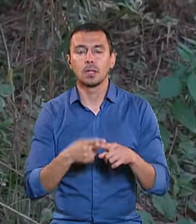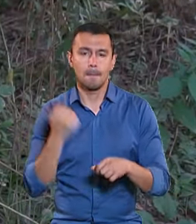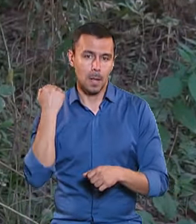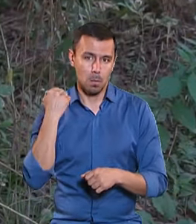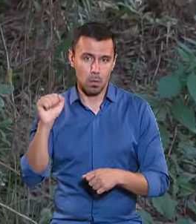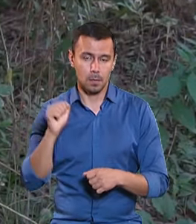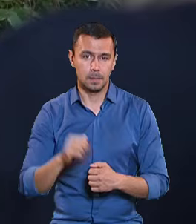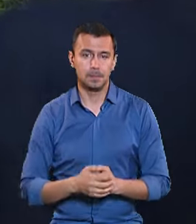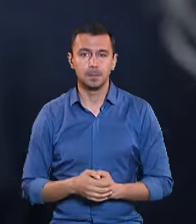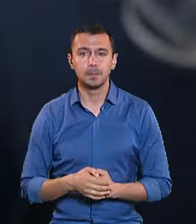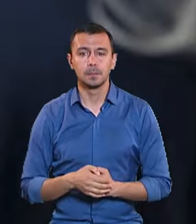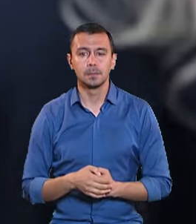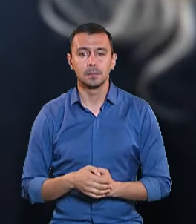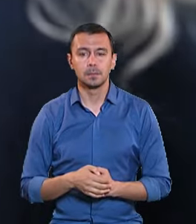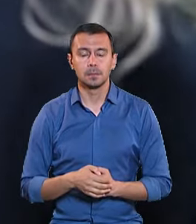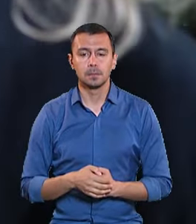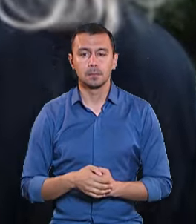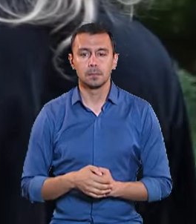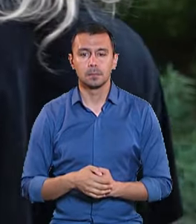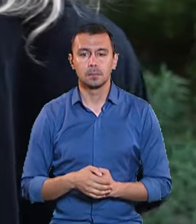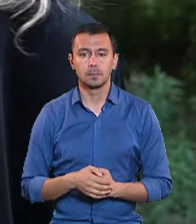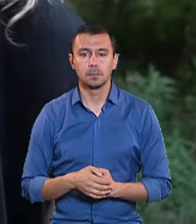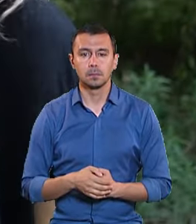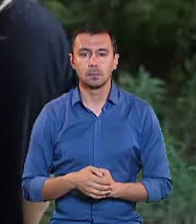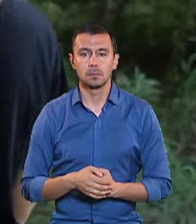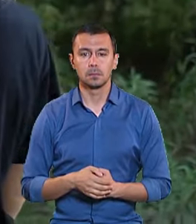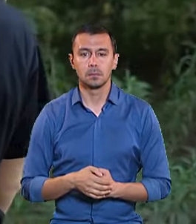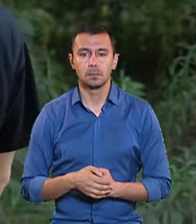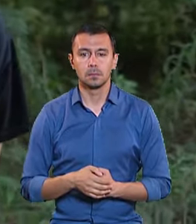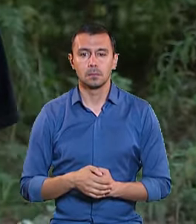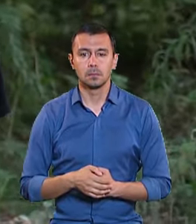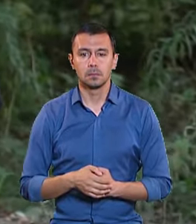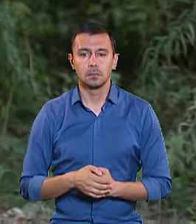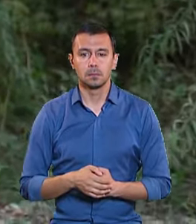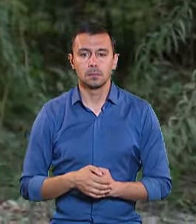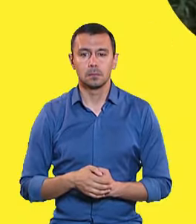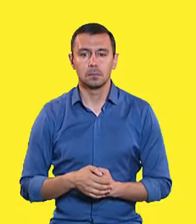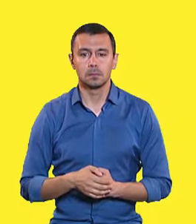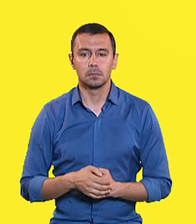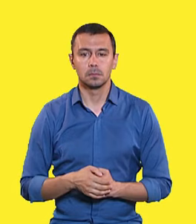перемога. Діана Крахматова, Андрій Крамченков, Сергій Коваль. Суспільне новини. Сумщина.